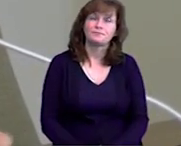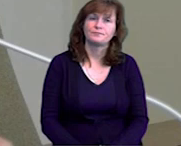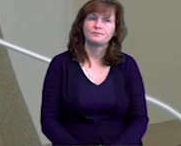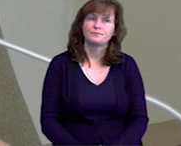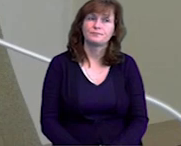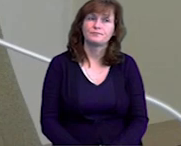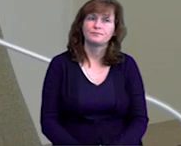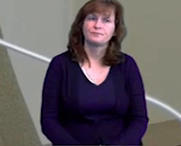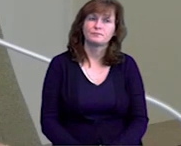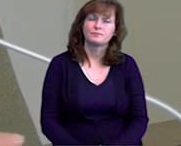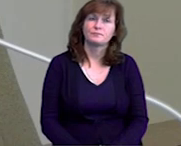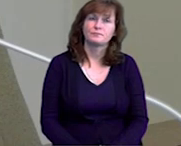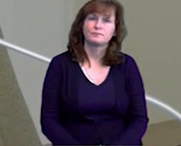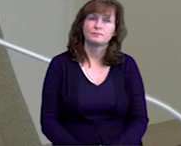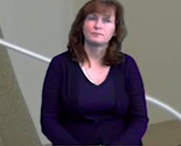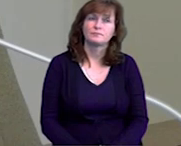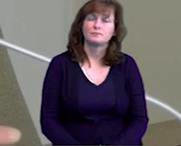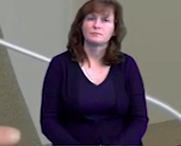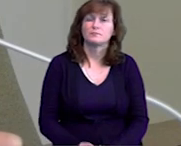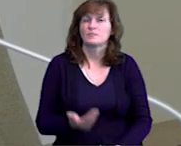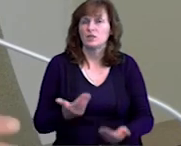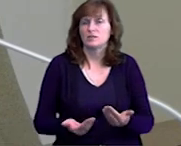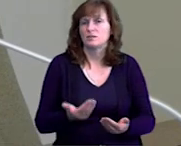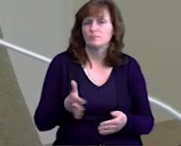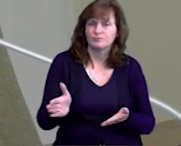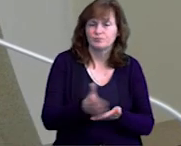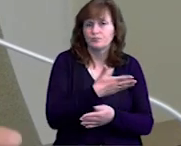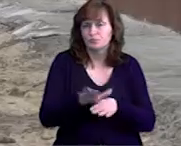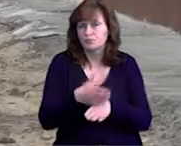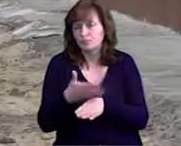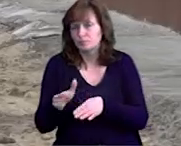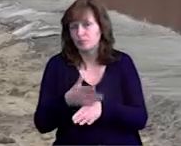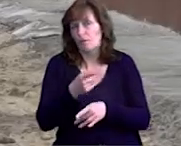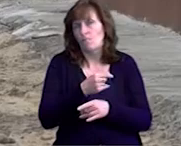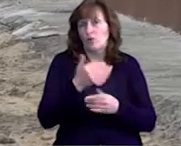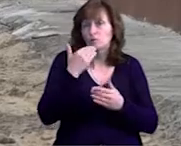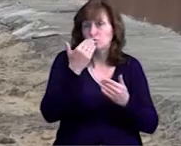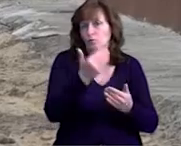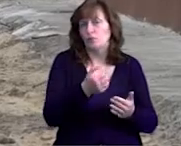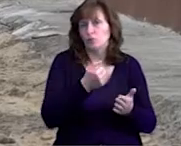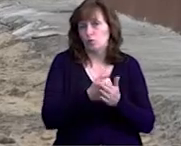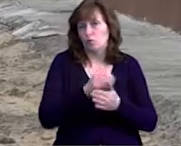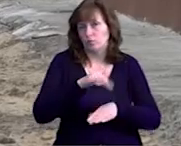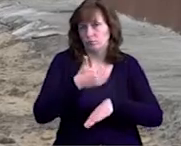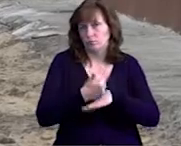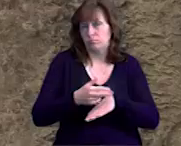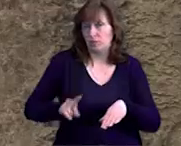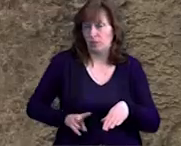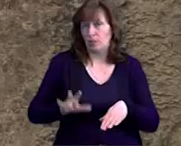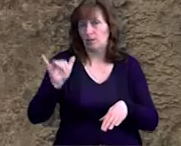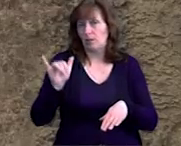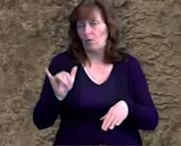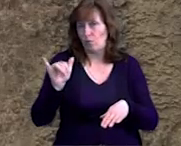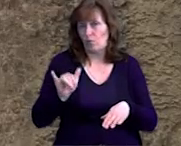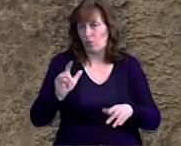Тобто, в разі, там, якщо десь треба відбракувати дерева, ми пересадимо. Суспільне звернулося за коментарем до ректора академії. До кінця